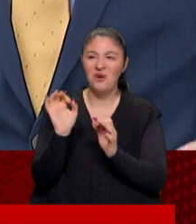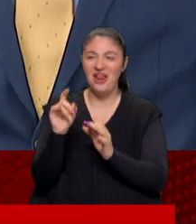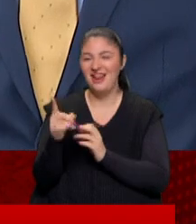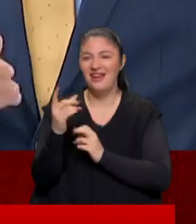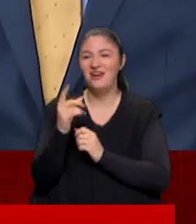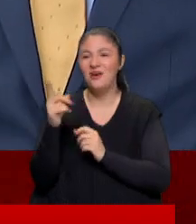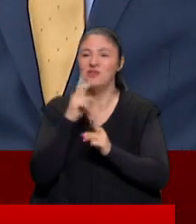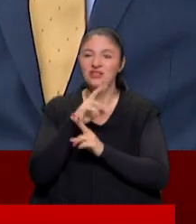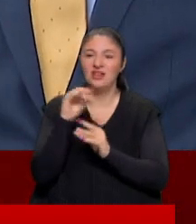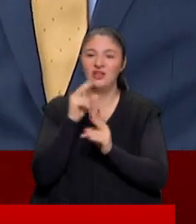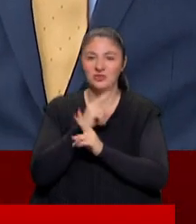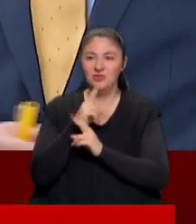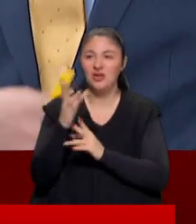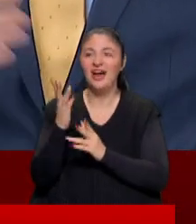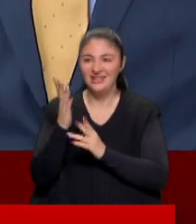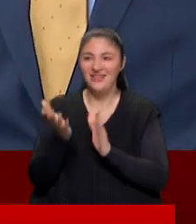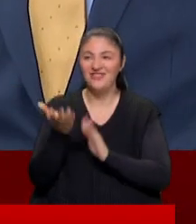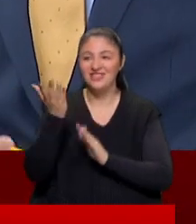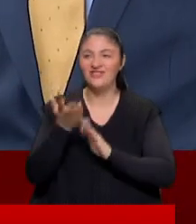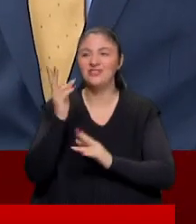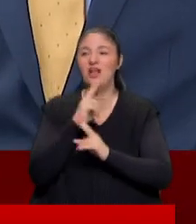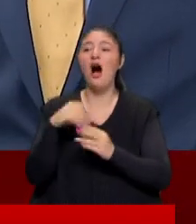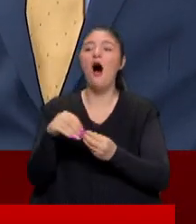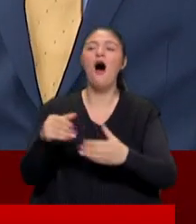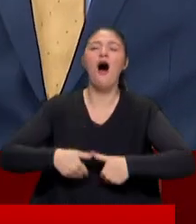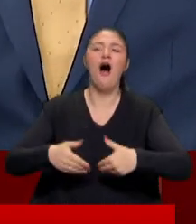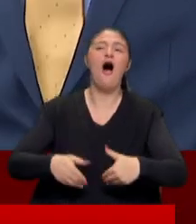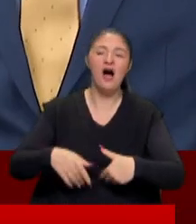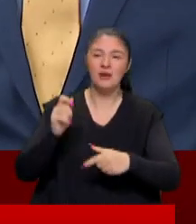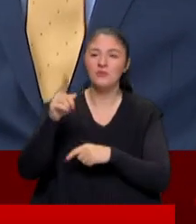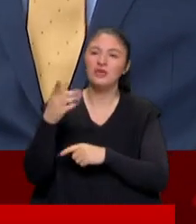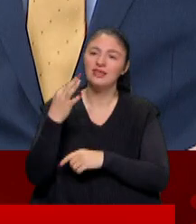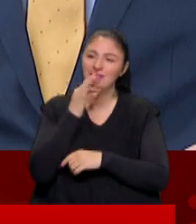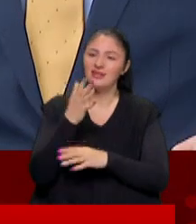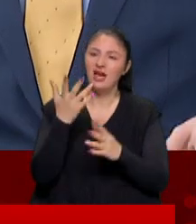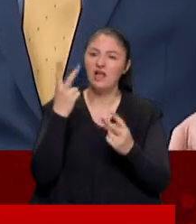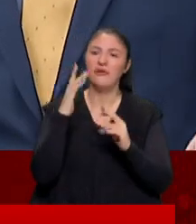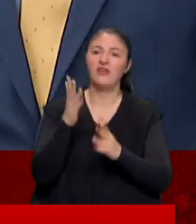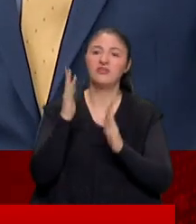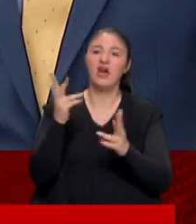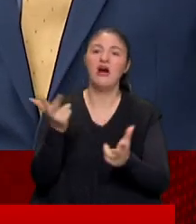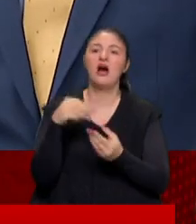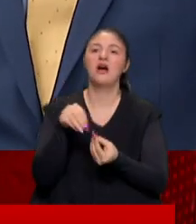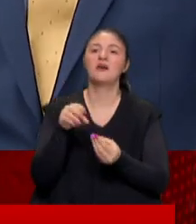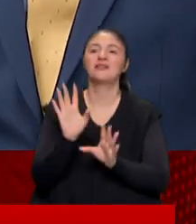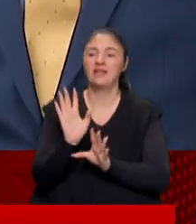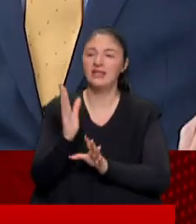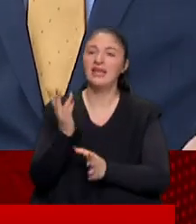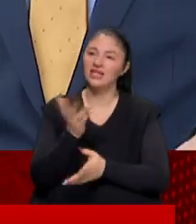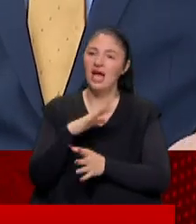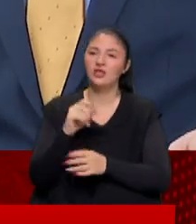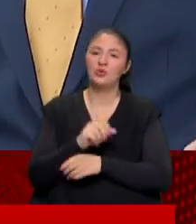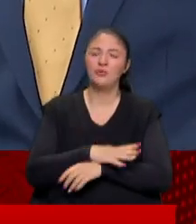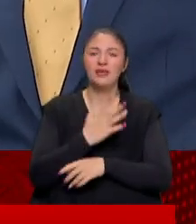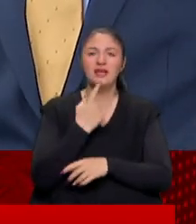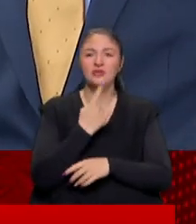bu şekilde. O gülünce de herkes gülüyor. Hatta fazla fazla gülüyor, abartıyor. Burada neyse ki ağlamalar fazla fazla değil en azından. Herkes duygulanmış.